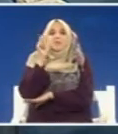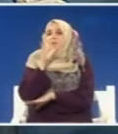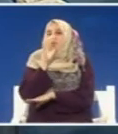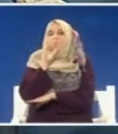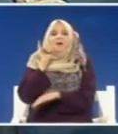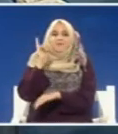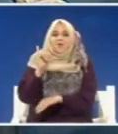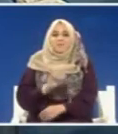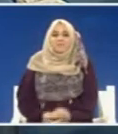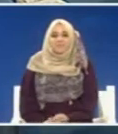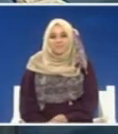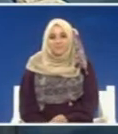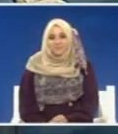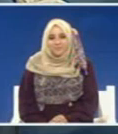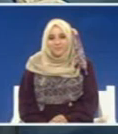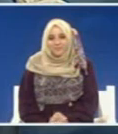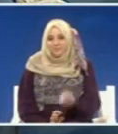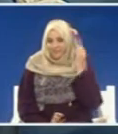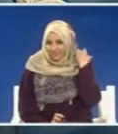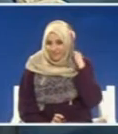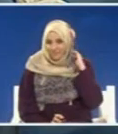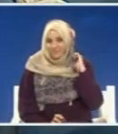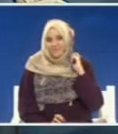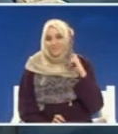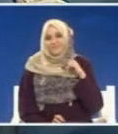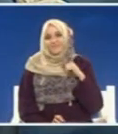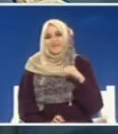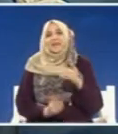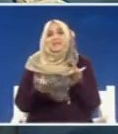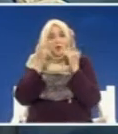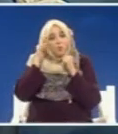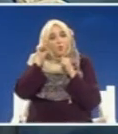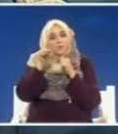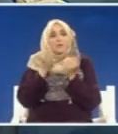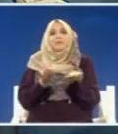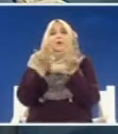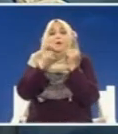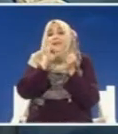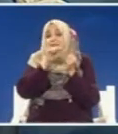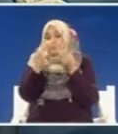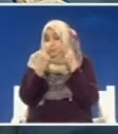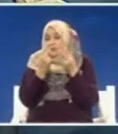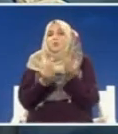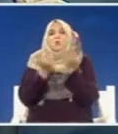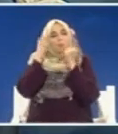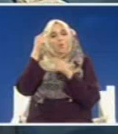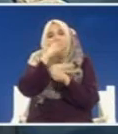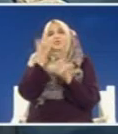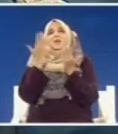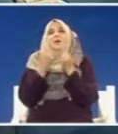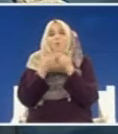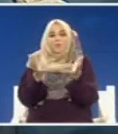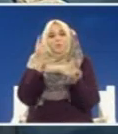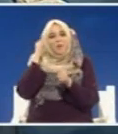عليها. الله يبارك فيك. أو قال لك الشيخ سيدة أم آدم يعني يدعي لك هو ويدعو اللي يسمعوك وربي يفتح علينا وعليكم إن شاء